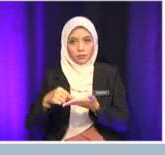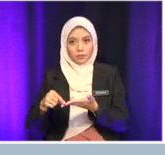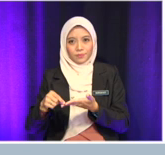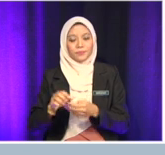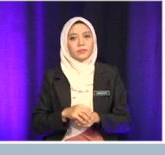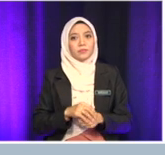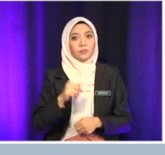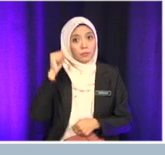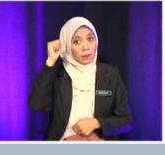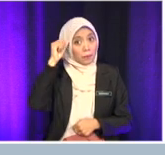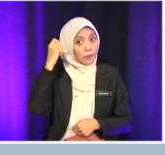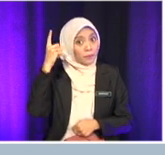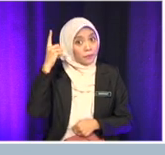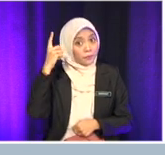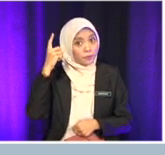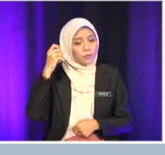Alhamdulillah